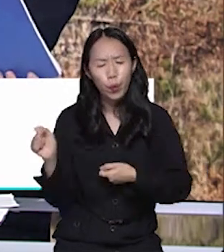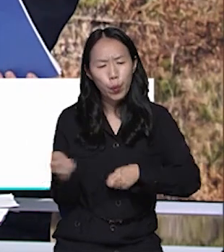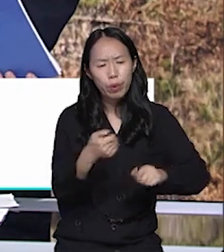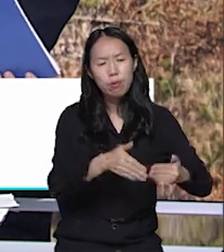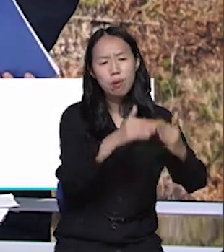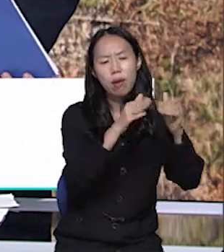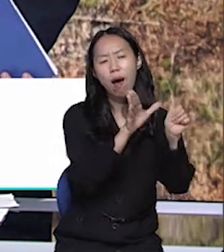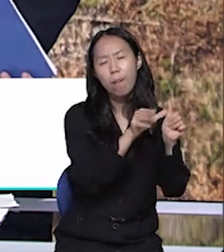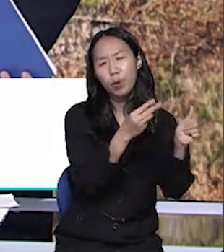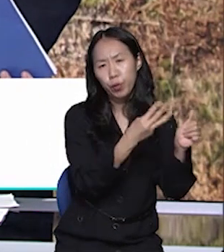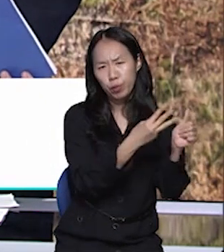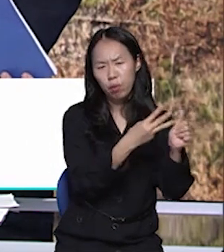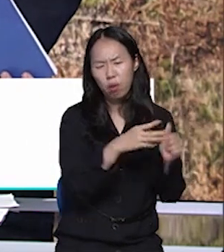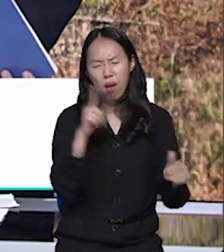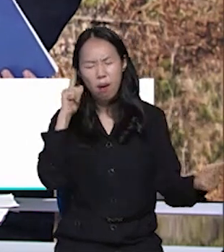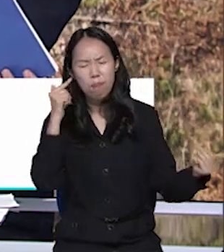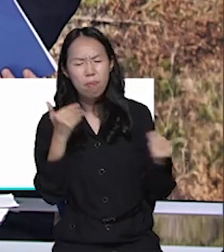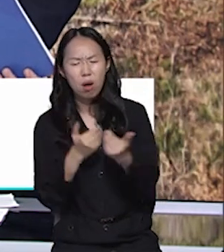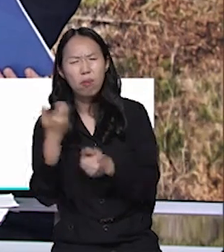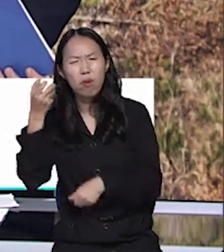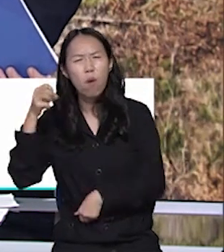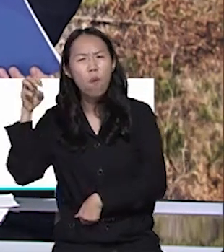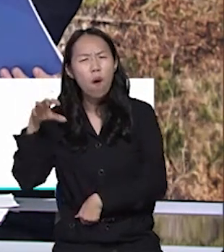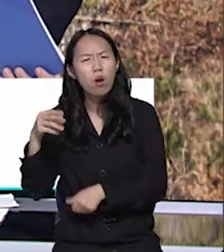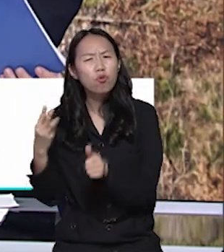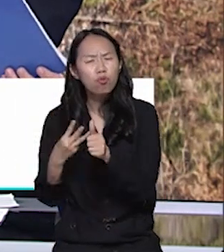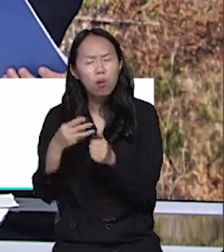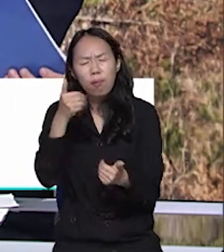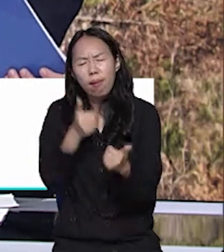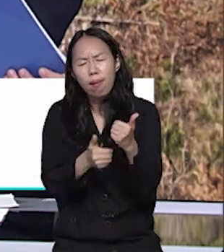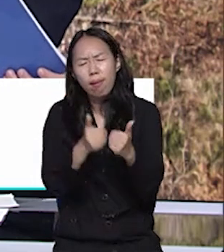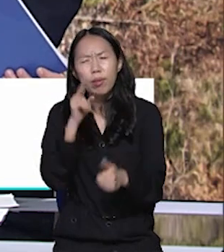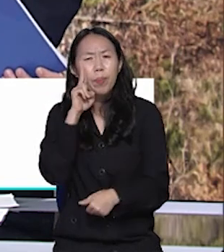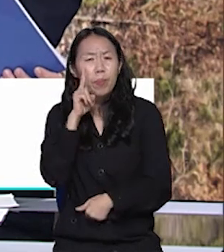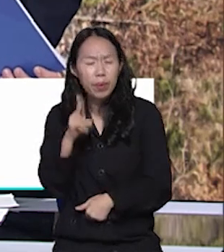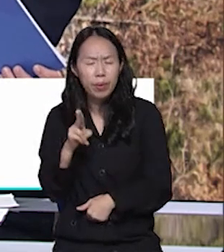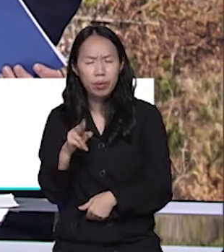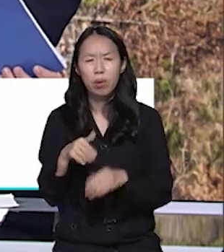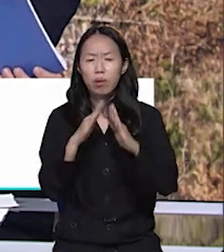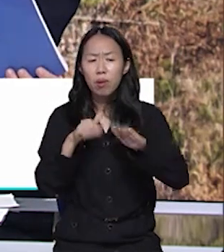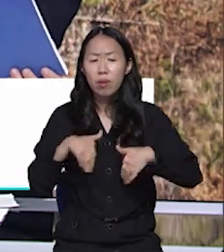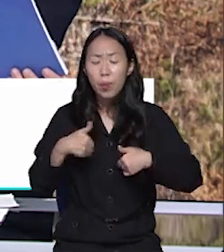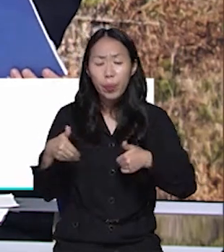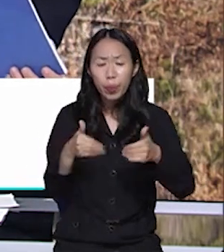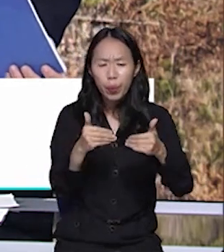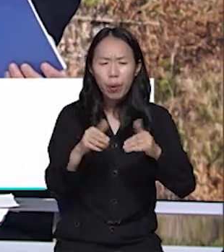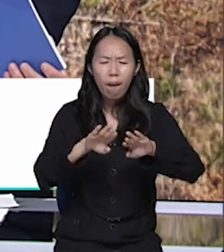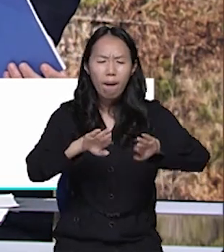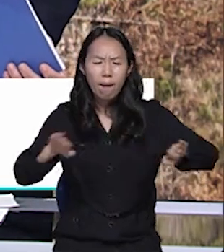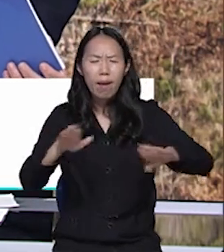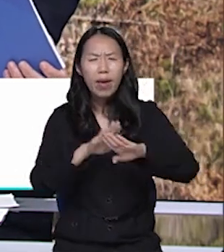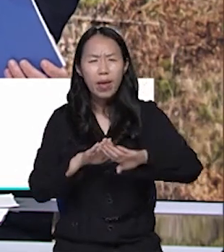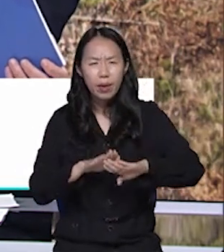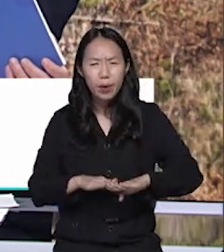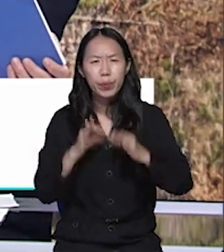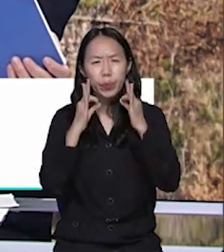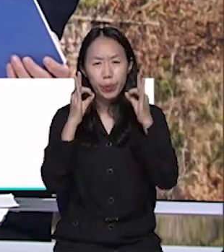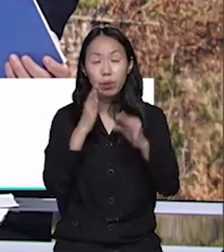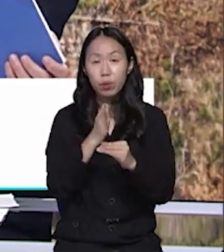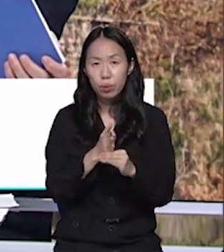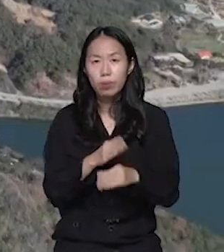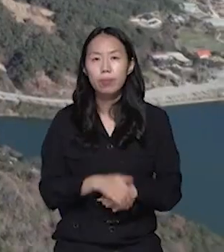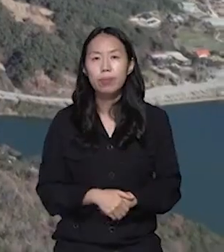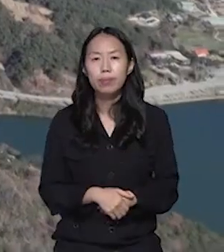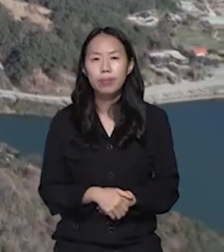지으려는 한 군과이를 막으려는 영광군의 갈등이 커지면서 전남도가 중제 나섰습니다 임경섭 기자의 보도입니다